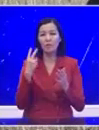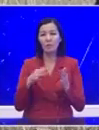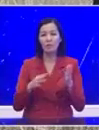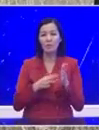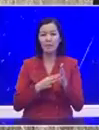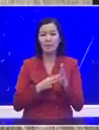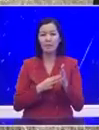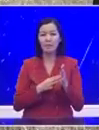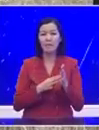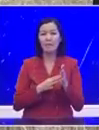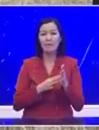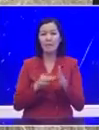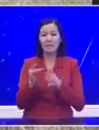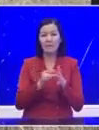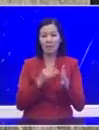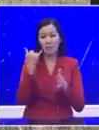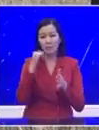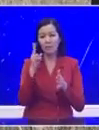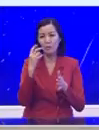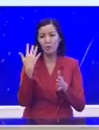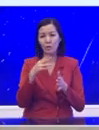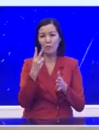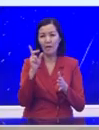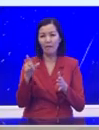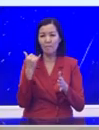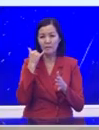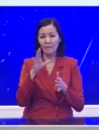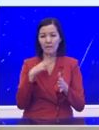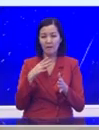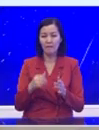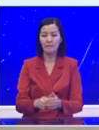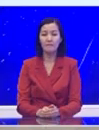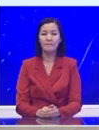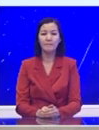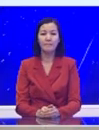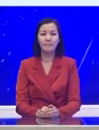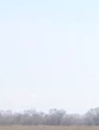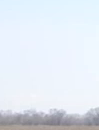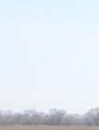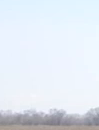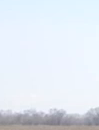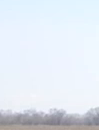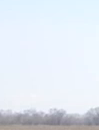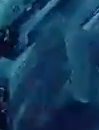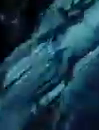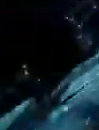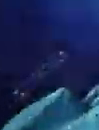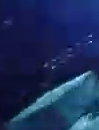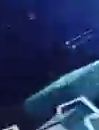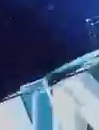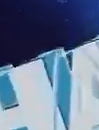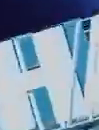228, ал қауырт желі арқылы 252 адам хабарласқан. Меруерт Қыдырбайқызы, Әсет Дүйсенбек, Жетісу телеарнасы.